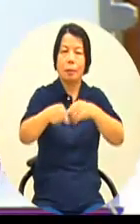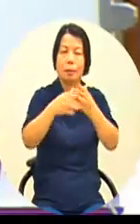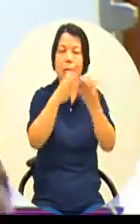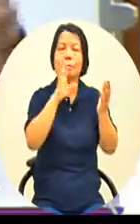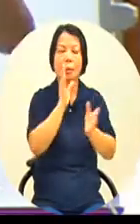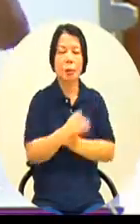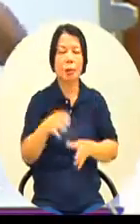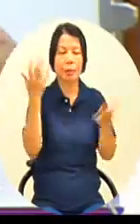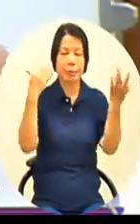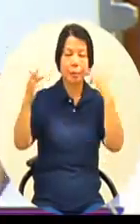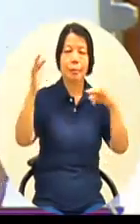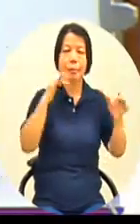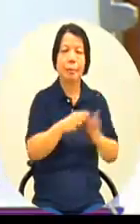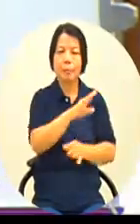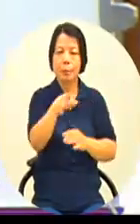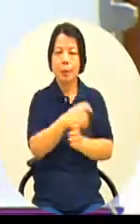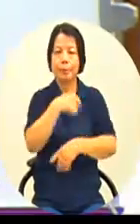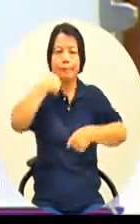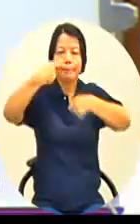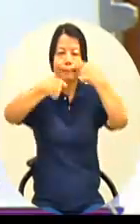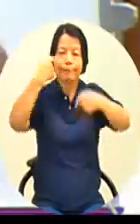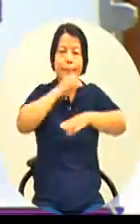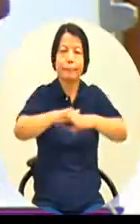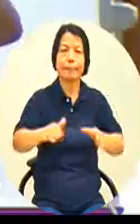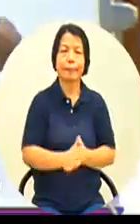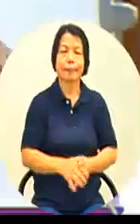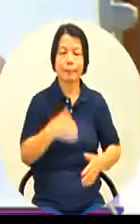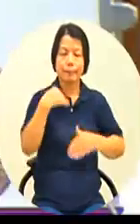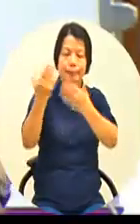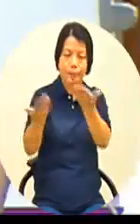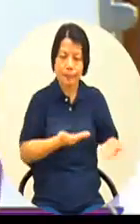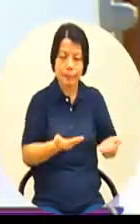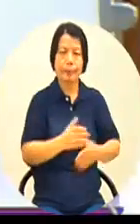啊！他们很好奇的啦，看到没有？欢迎，